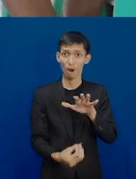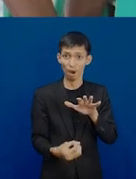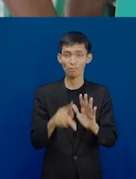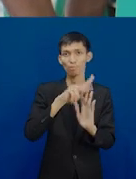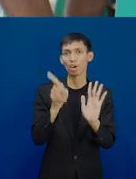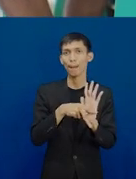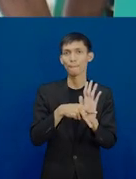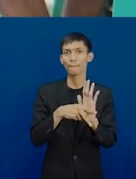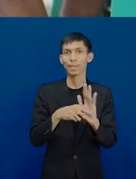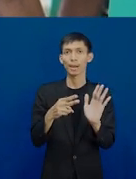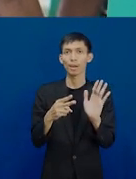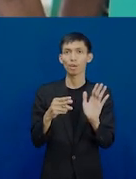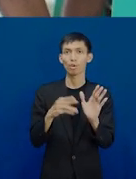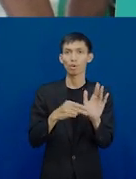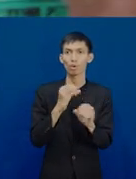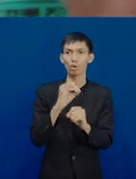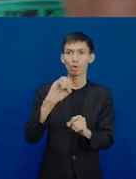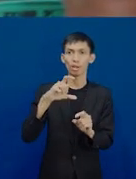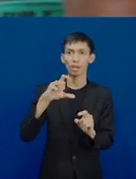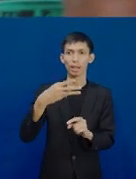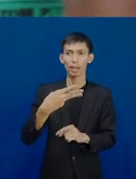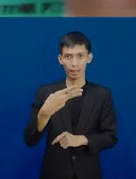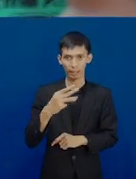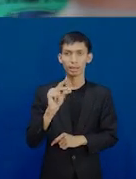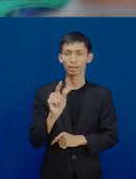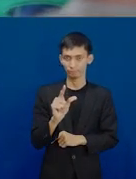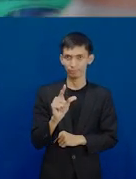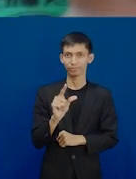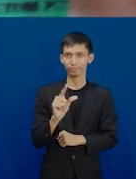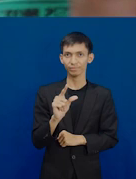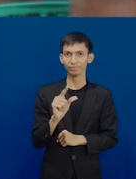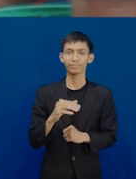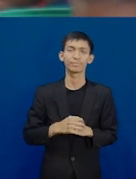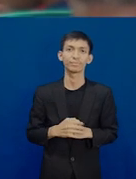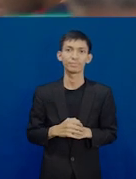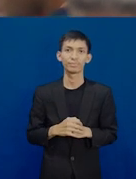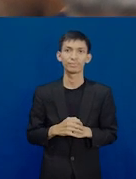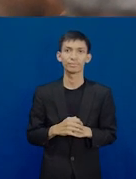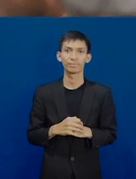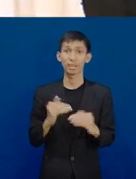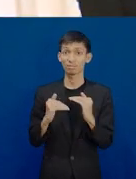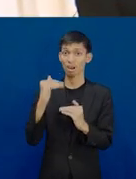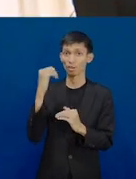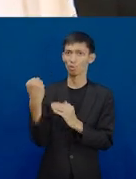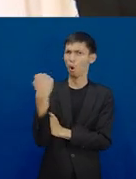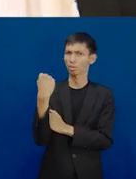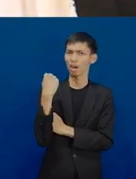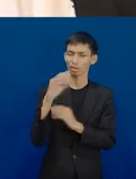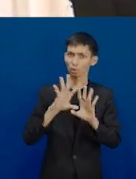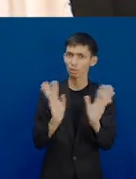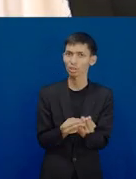Sigap Indonesia mengimplementasikan proyek Solidar, Strengthening Social Inclusion for Disability Equity and